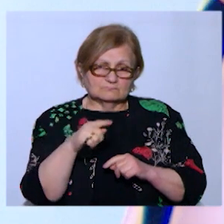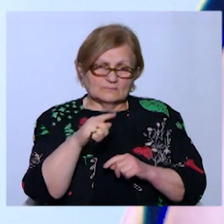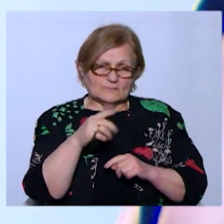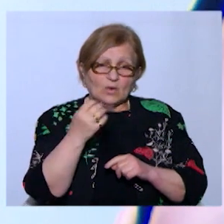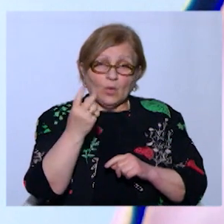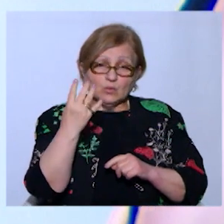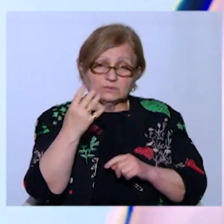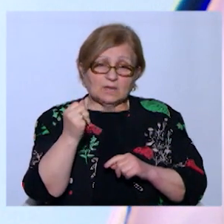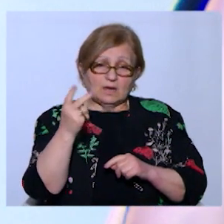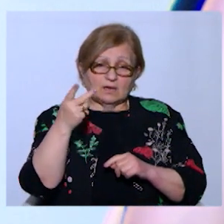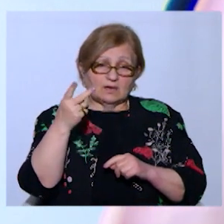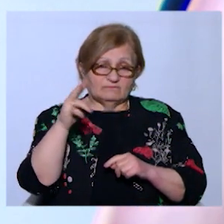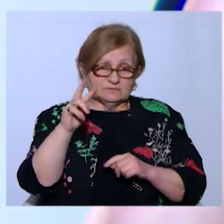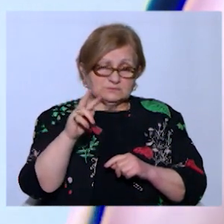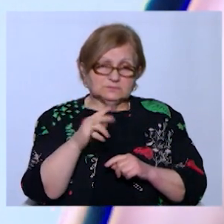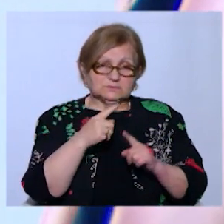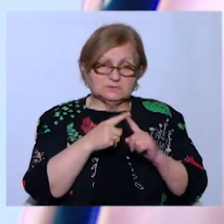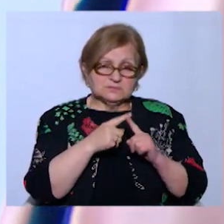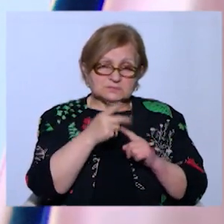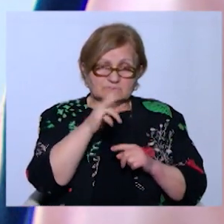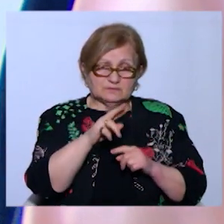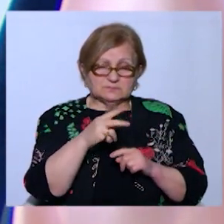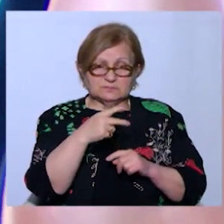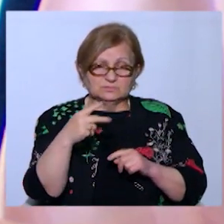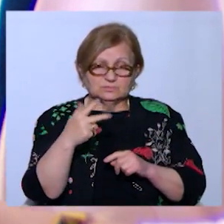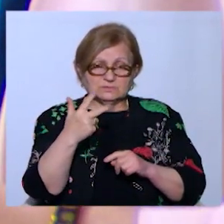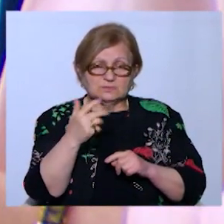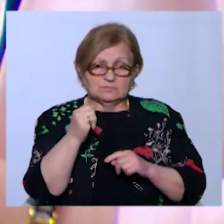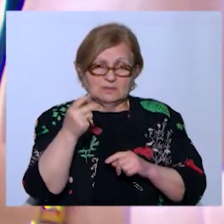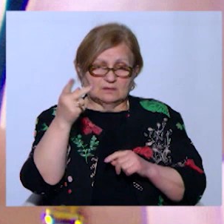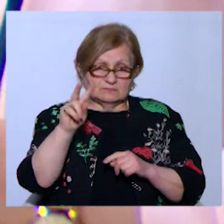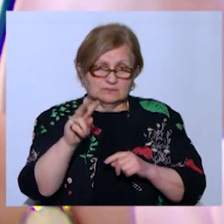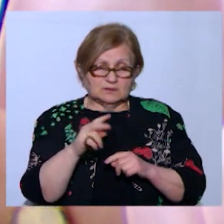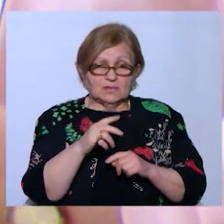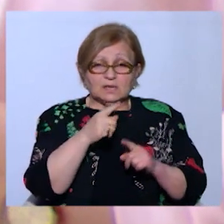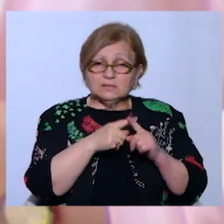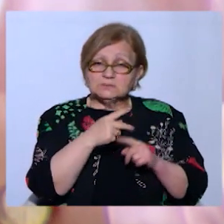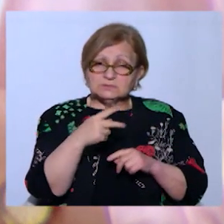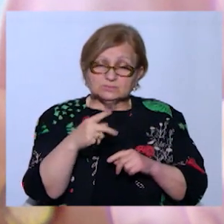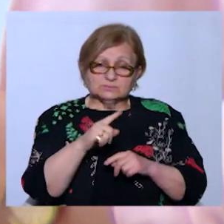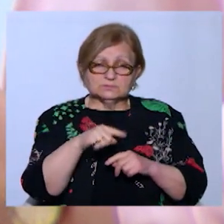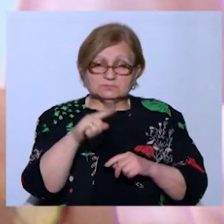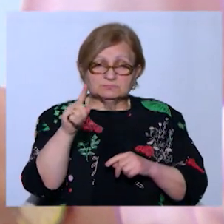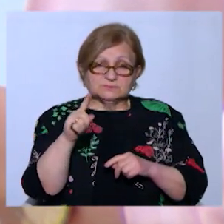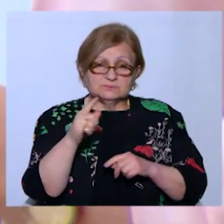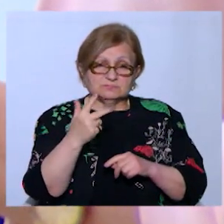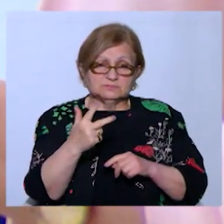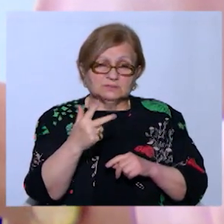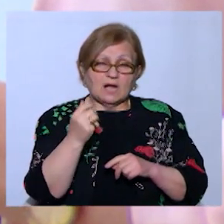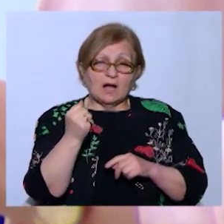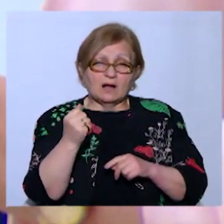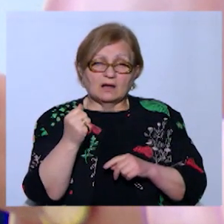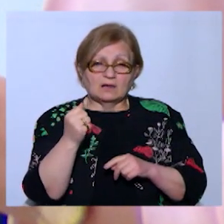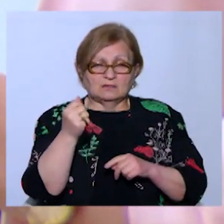კვადრატი უდრის 3A კვადრატს. X-ი უდრის ფესვი 3a